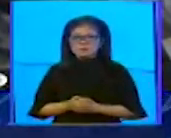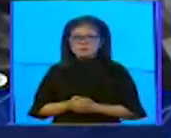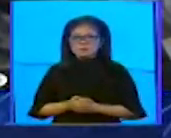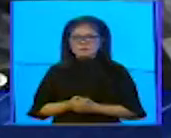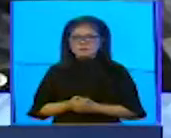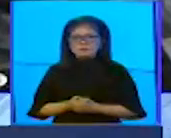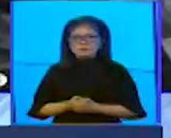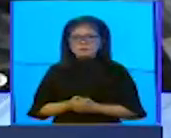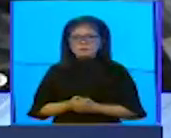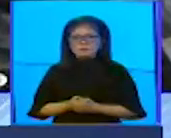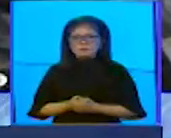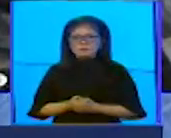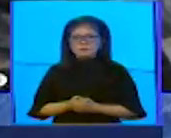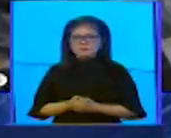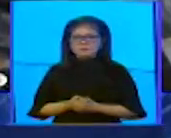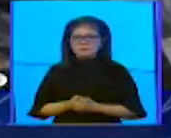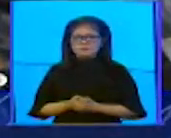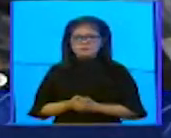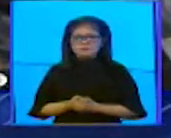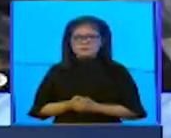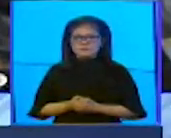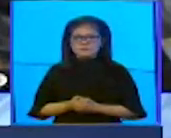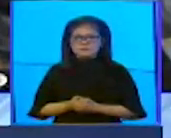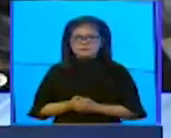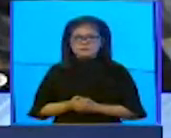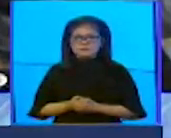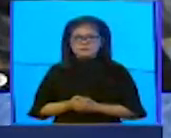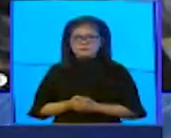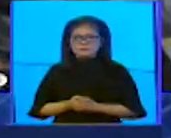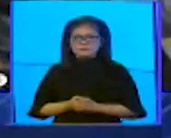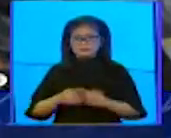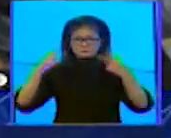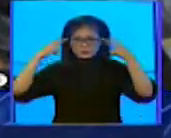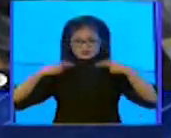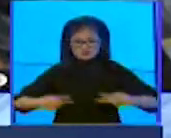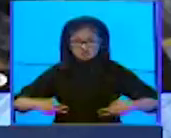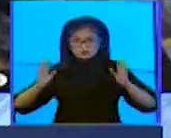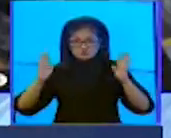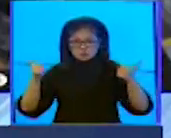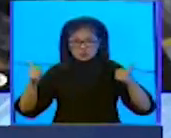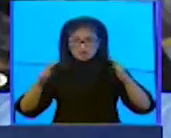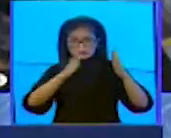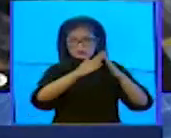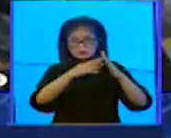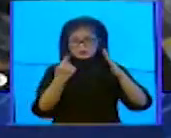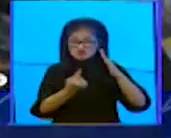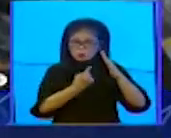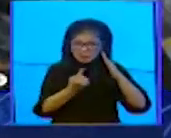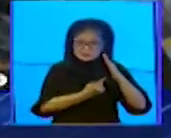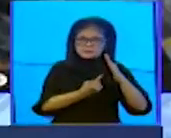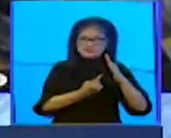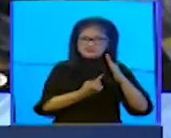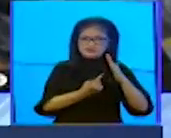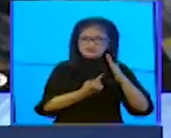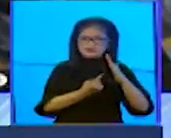mereka kita lakukan isolasi mandiri secara bertahap di pondok pesantren. Sehingga ketika dalam batas waktu paling